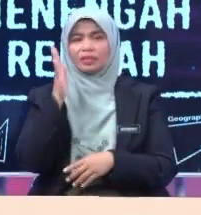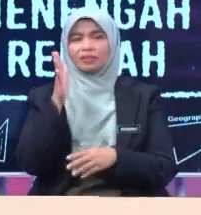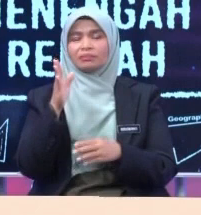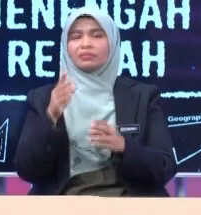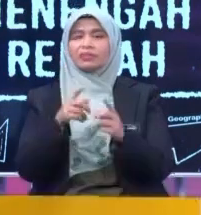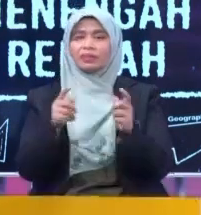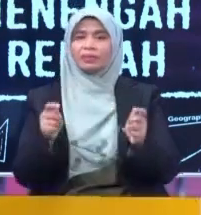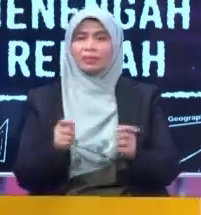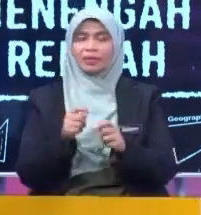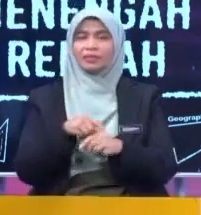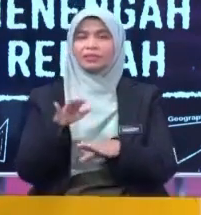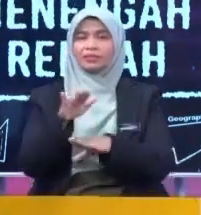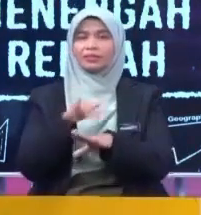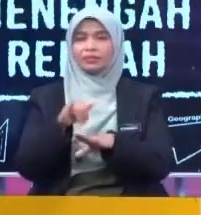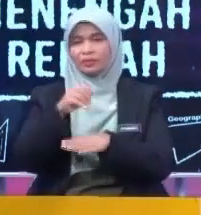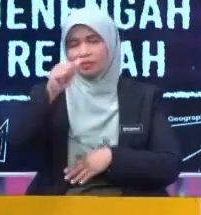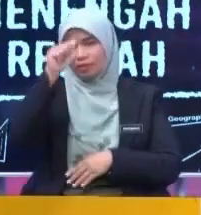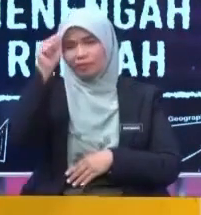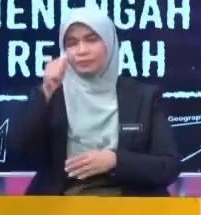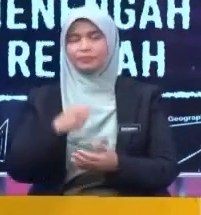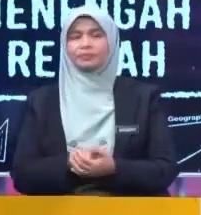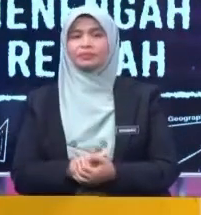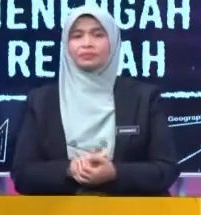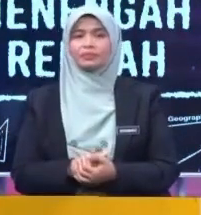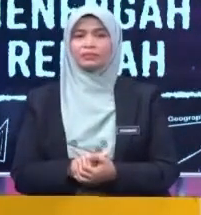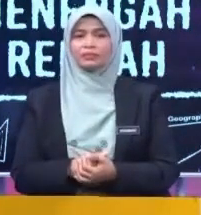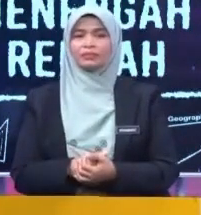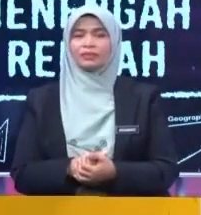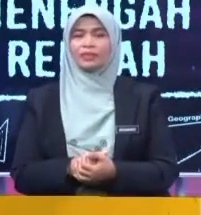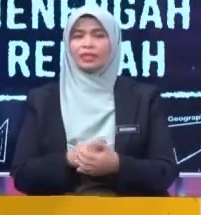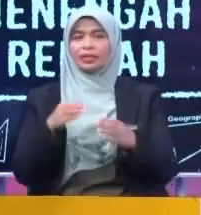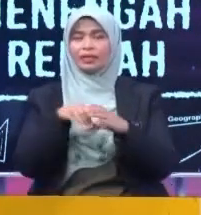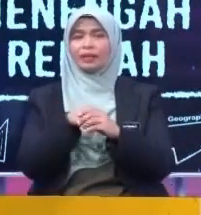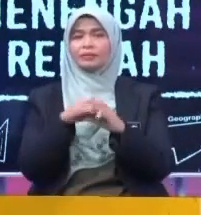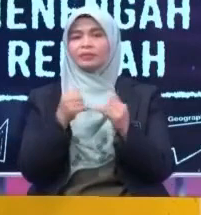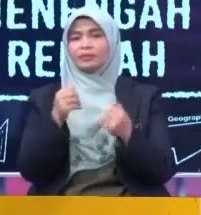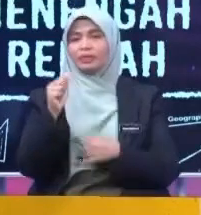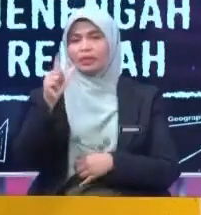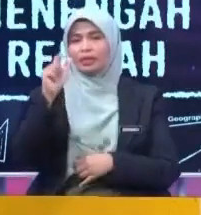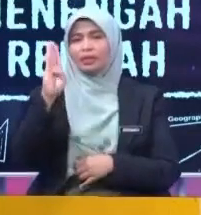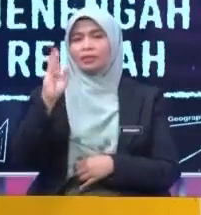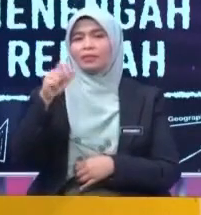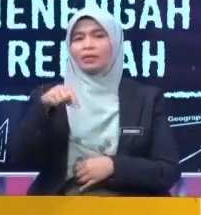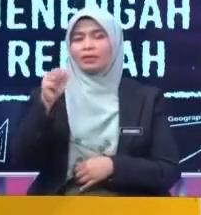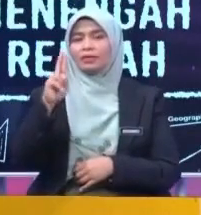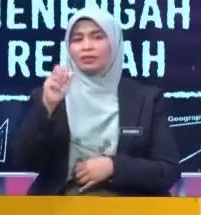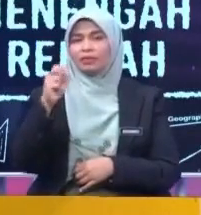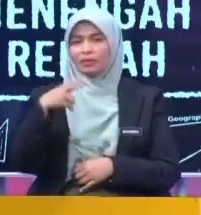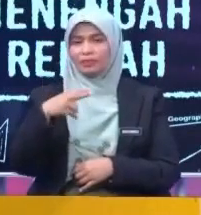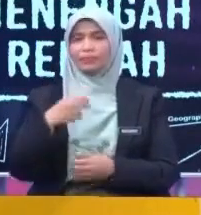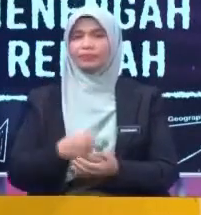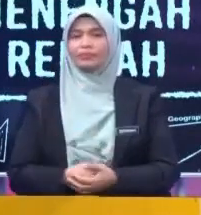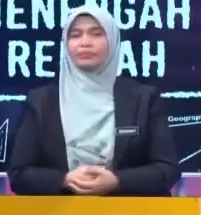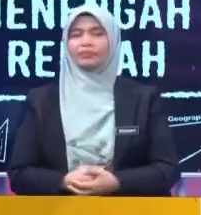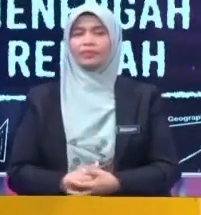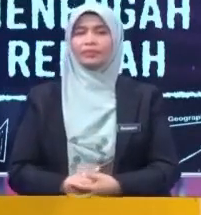syurga Allah SWT. Diterangkan oleh Allah SWT di dalam surah Al-Baqarah ayat 82. Ustazah nak minta Aiman pula